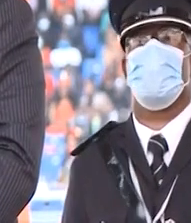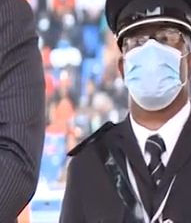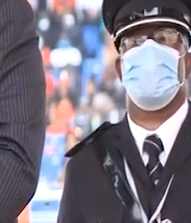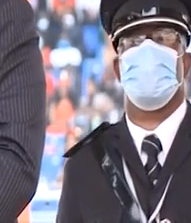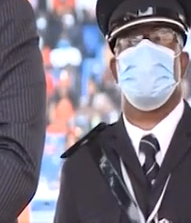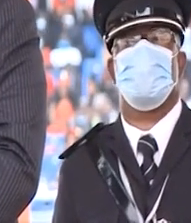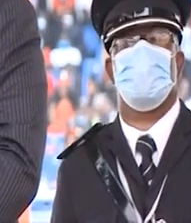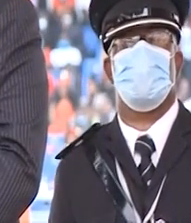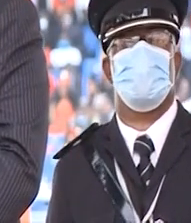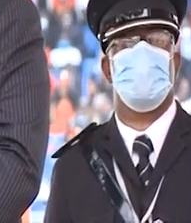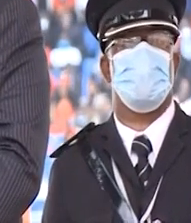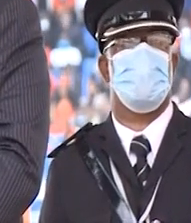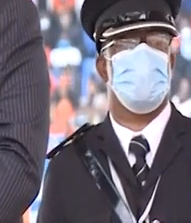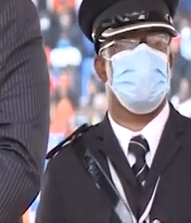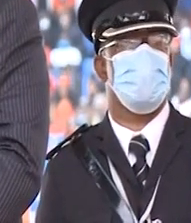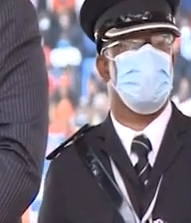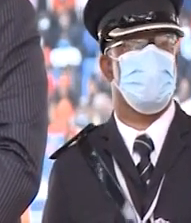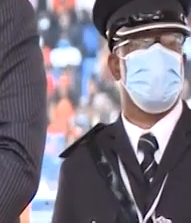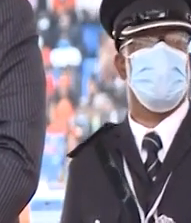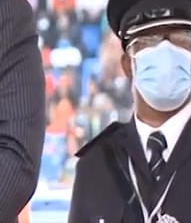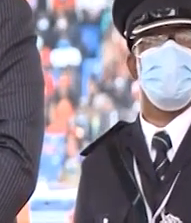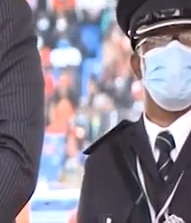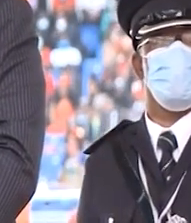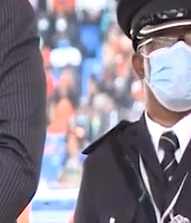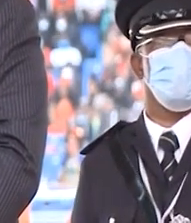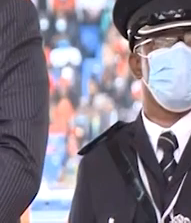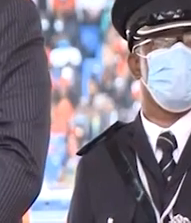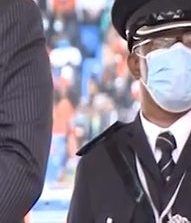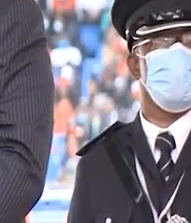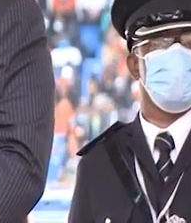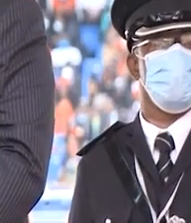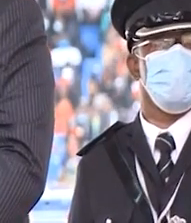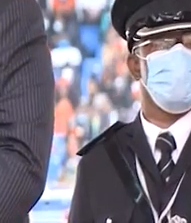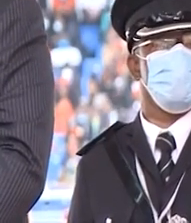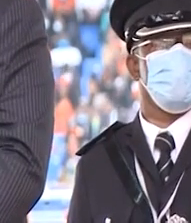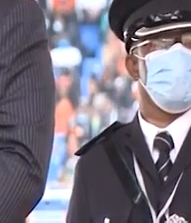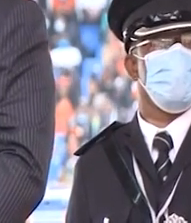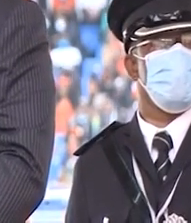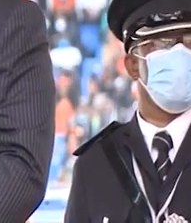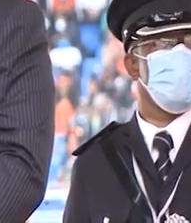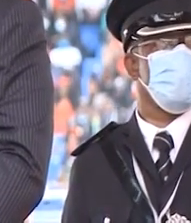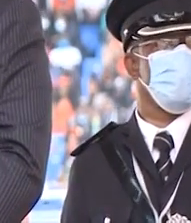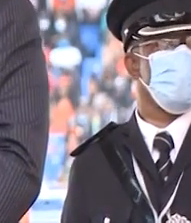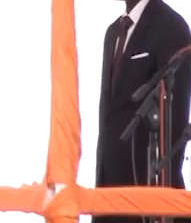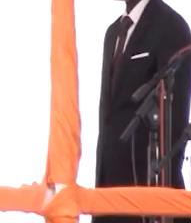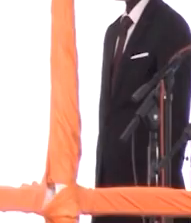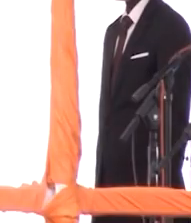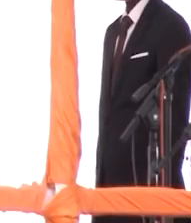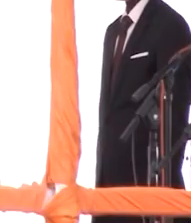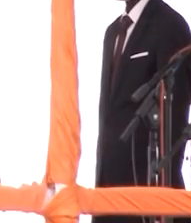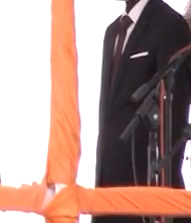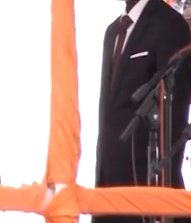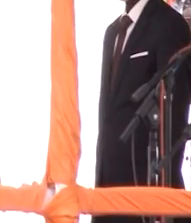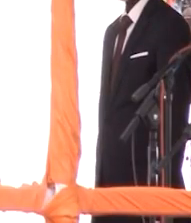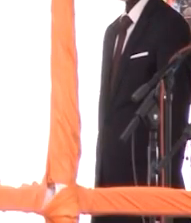de l'accompagnement de l'Union africaine conformément à ses missions et à ses compétences.